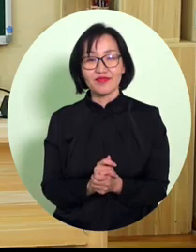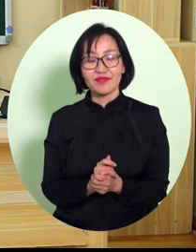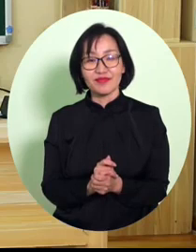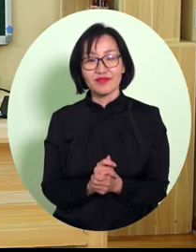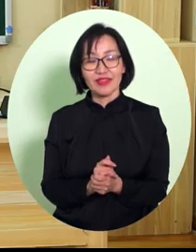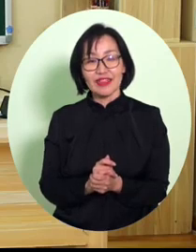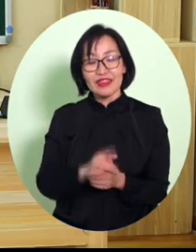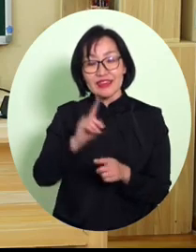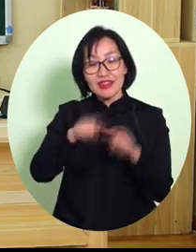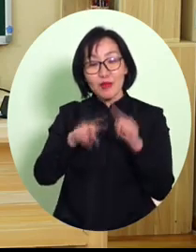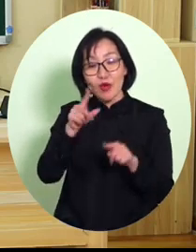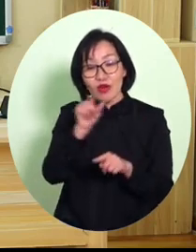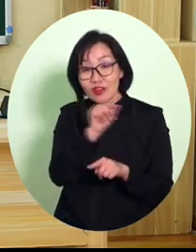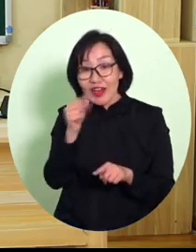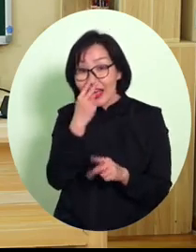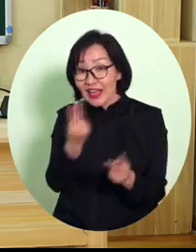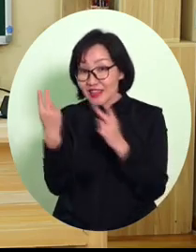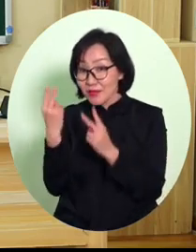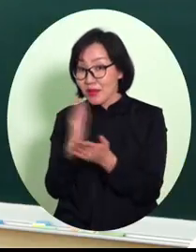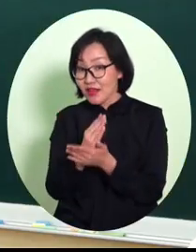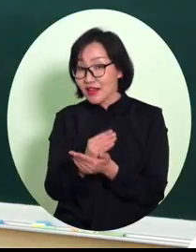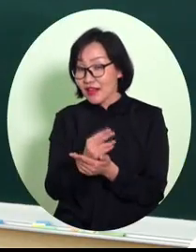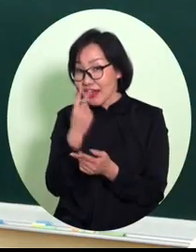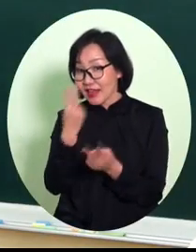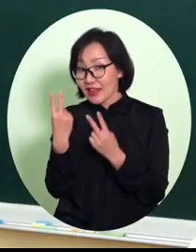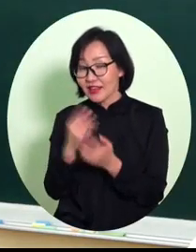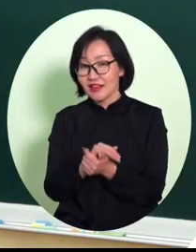мөн багш нь ямар үгийн дагуу зурсан байна?